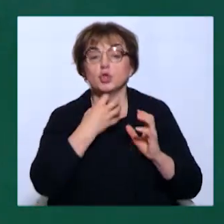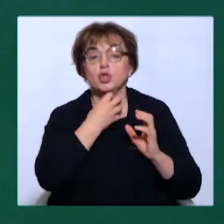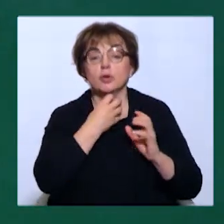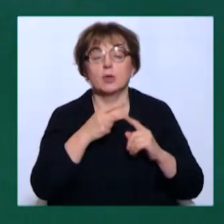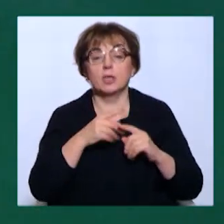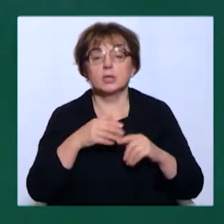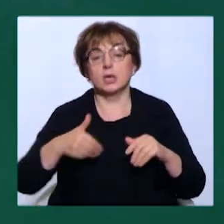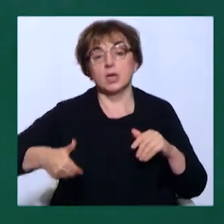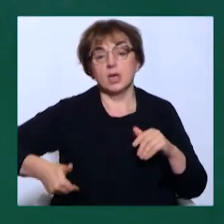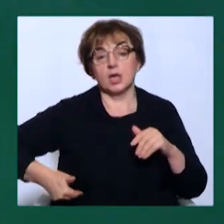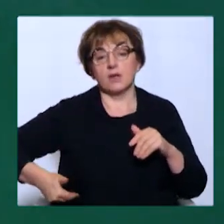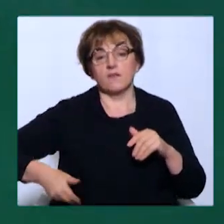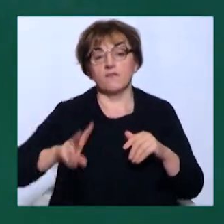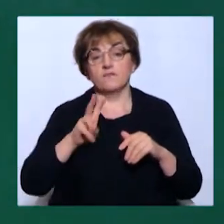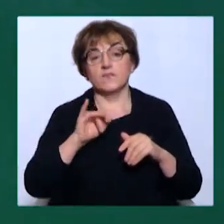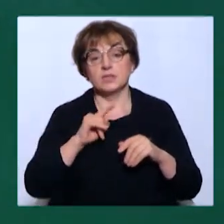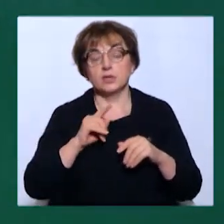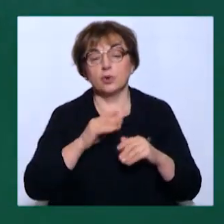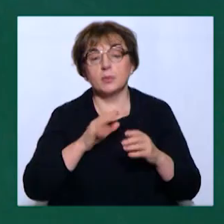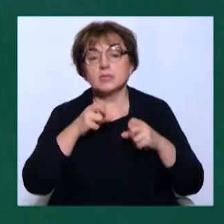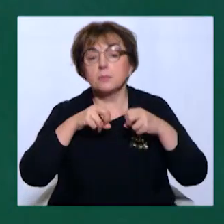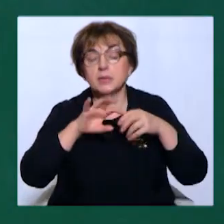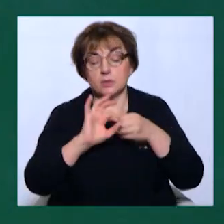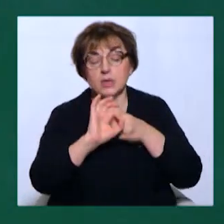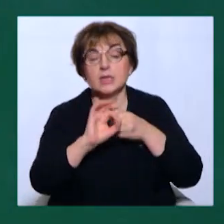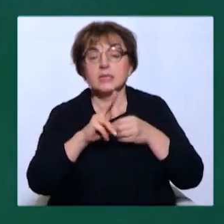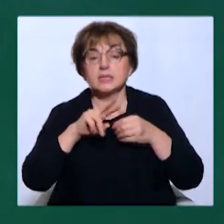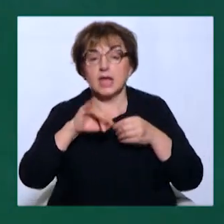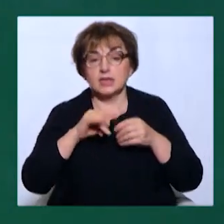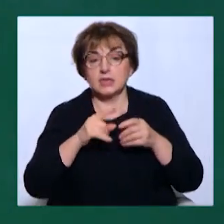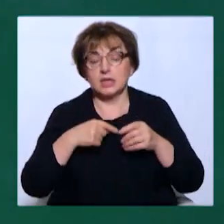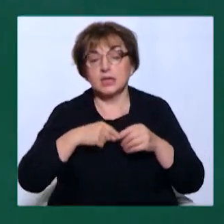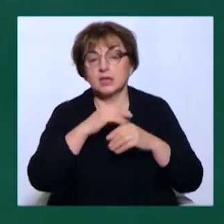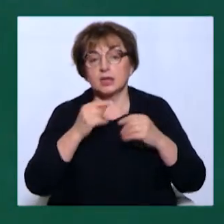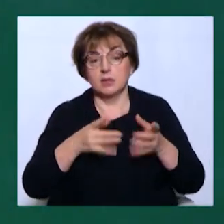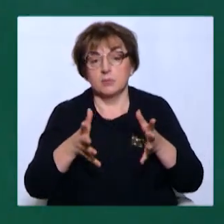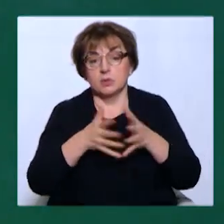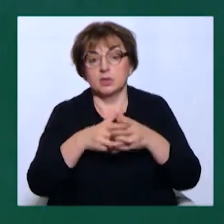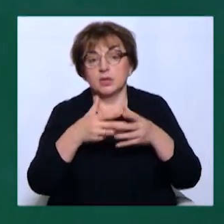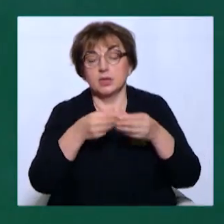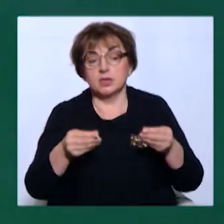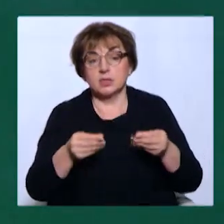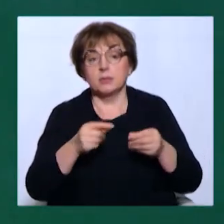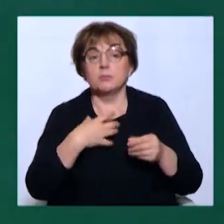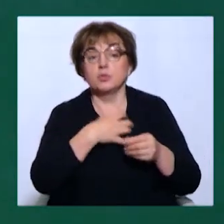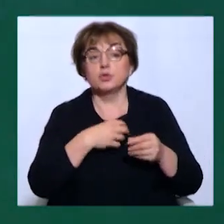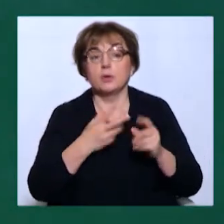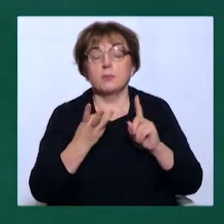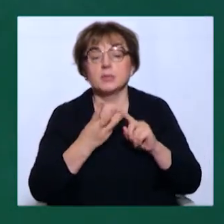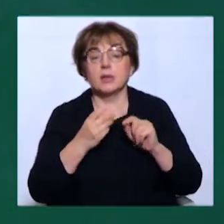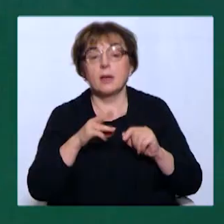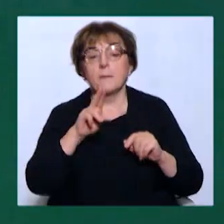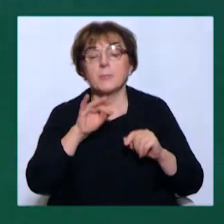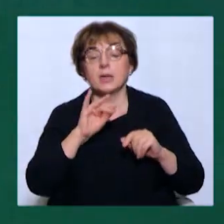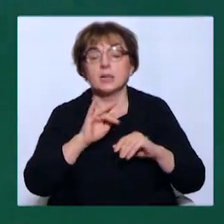ორგანიზმში ღვიძლი, რომელიც სადინარით 12 გოჯა ნაწლავში იხსნება, და მესამე მნიშვნელოვანი ჯირკვალი, ეს არის პანკრეასი,